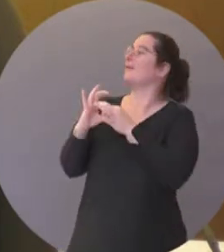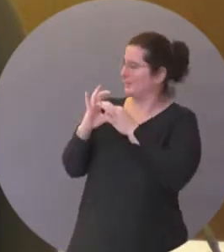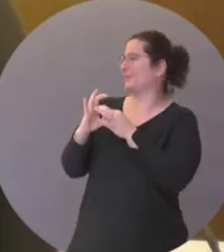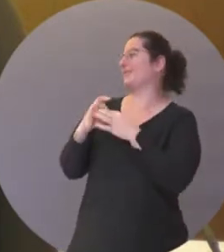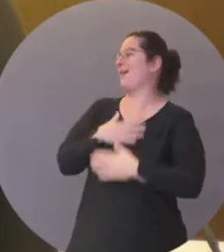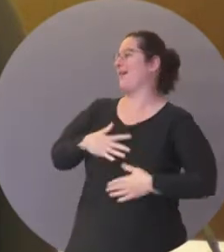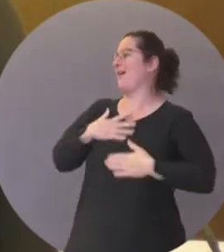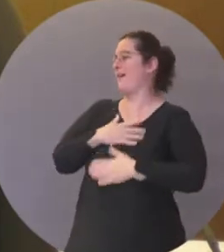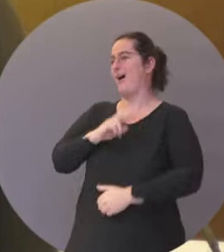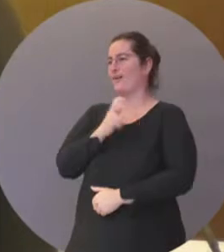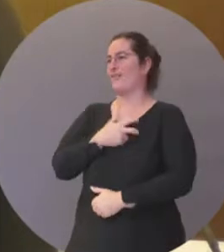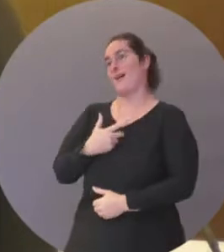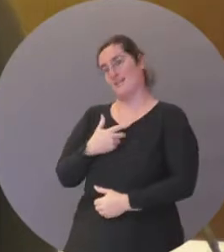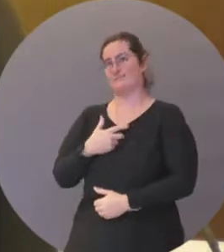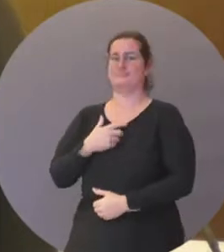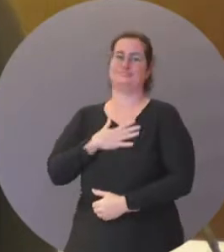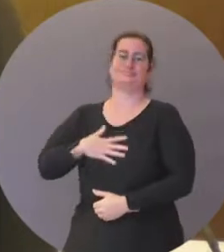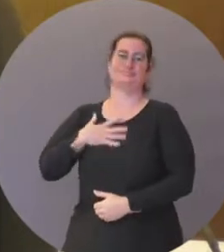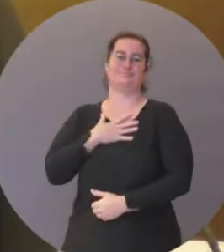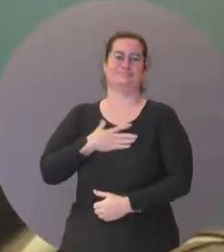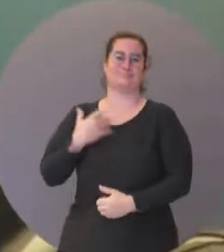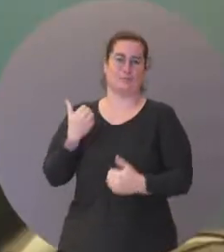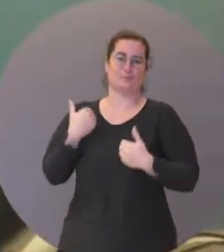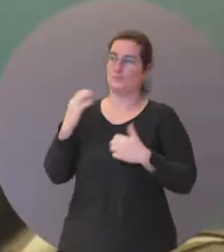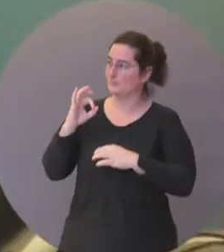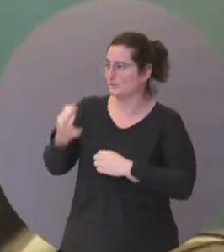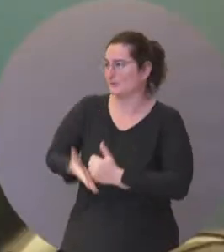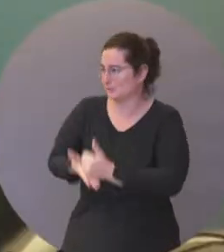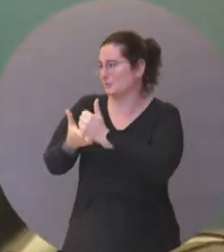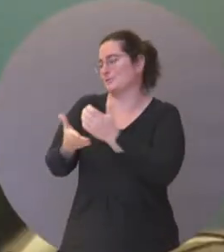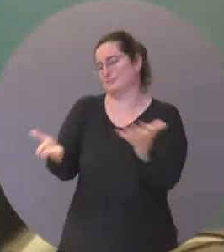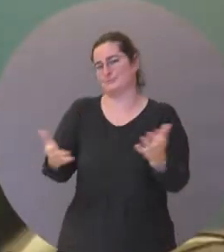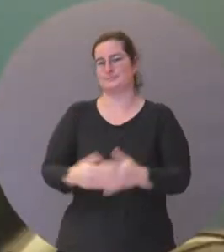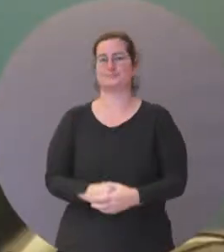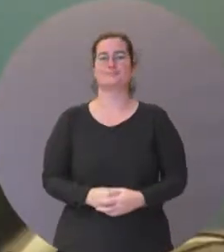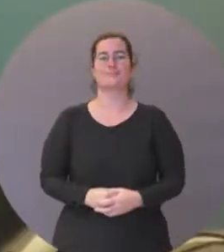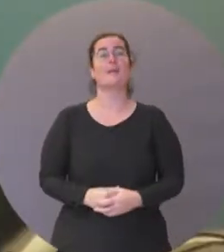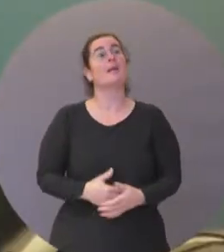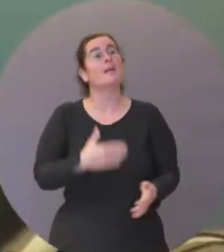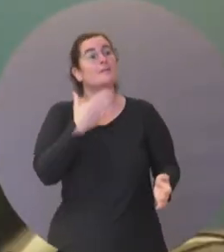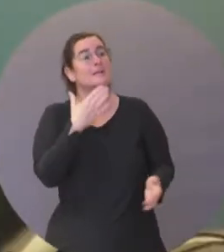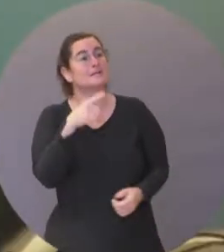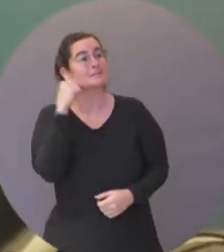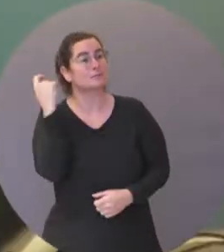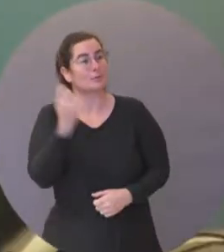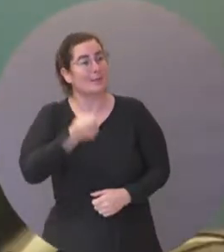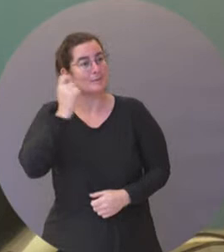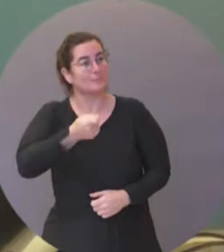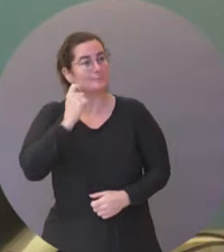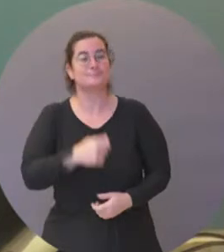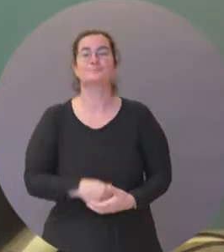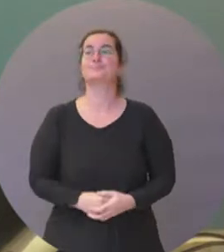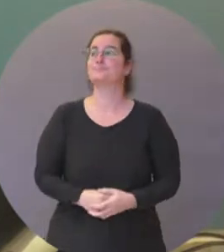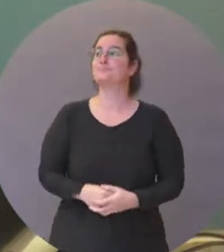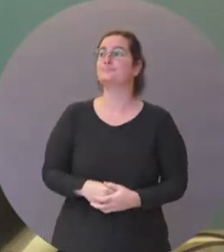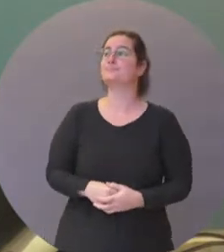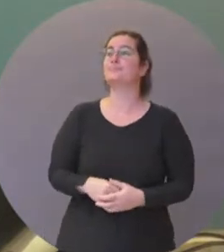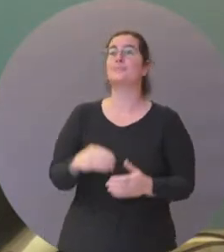vous y mettiez merci Monsieur marteau y a-t-il d'autres demandes de parole